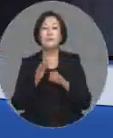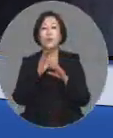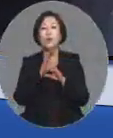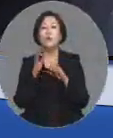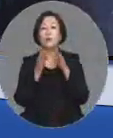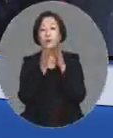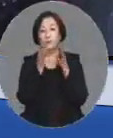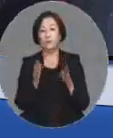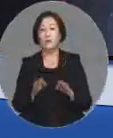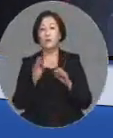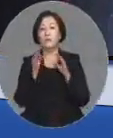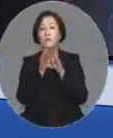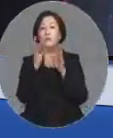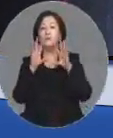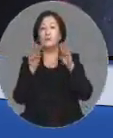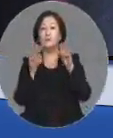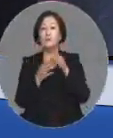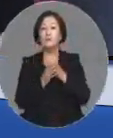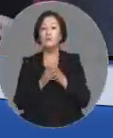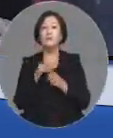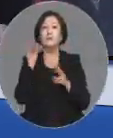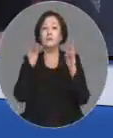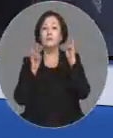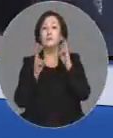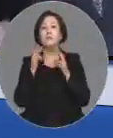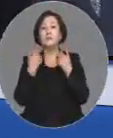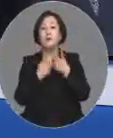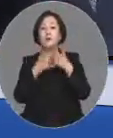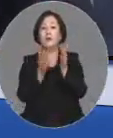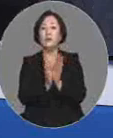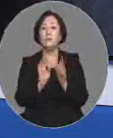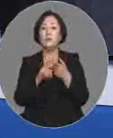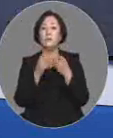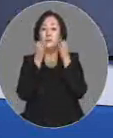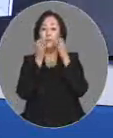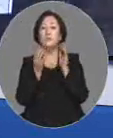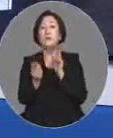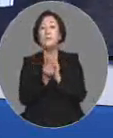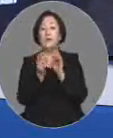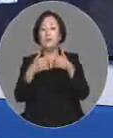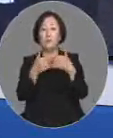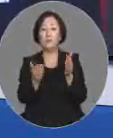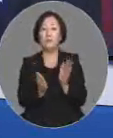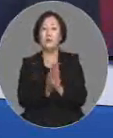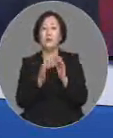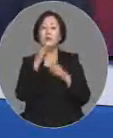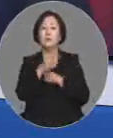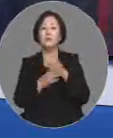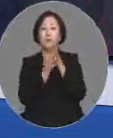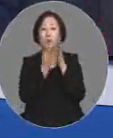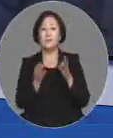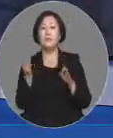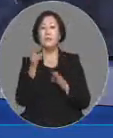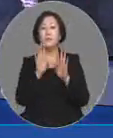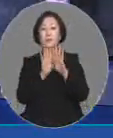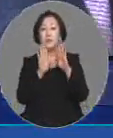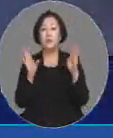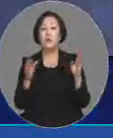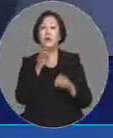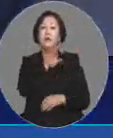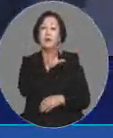코로나19로 그동안 중단됐던 울산 상공회의소 신년 인사회가 3년만에 재개됐습니다